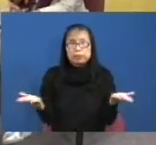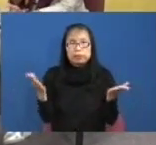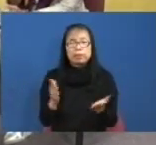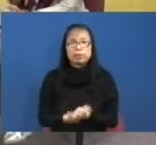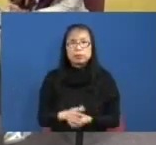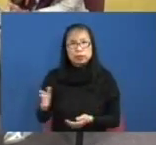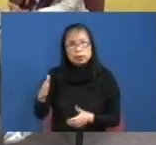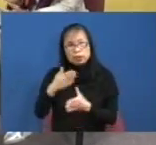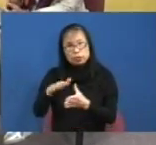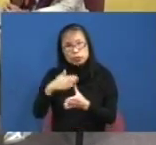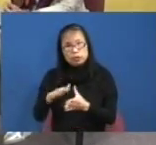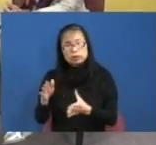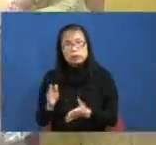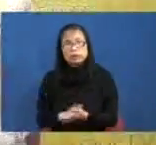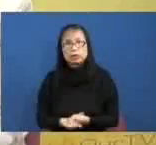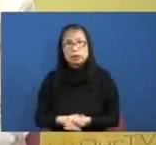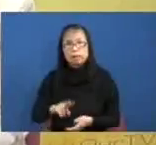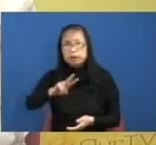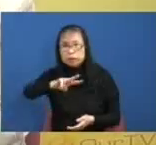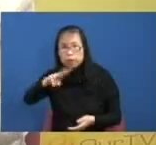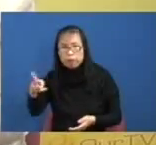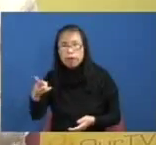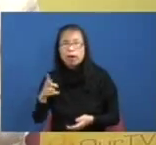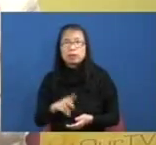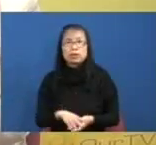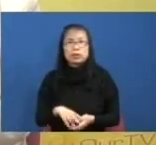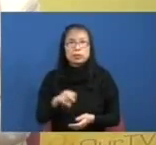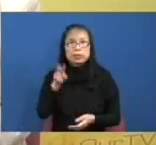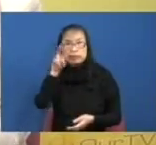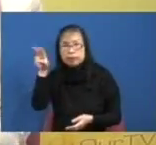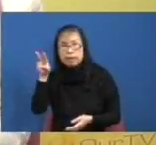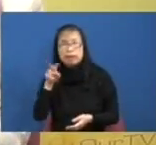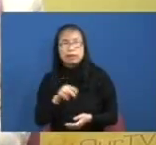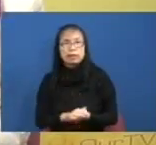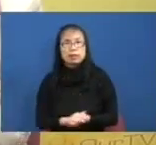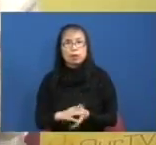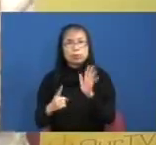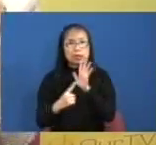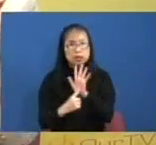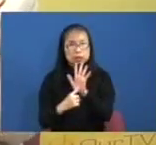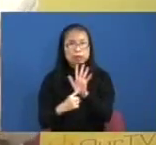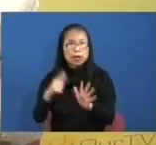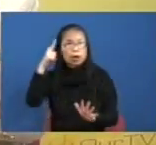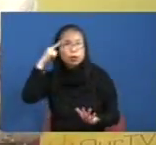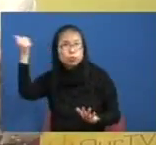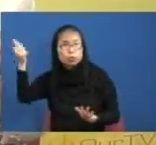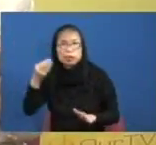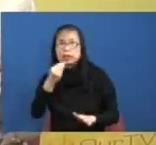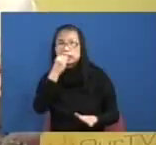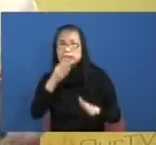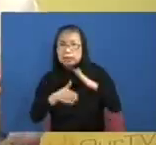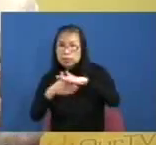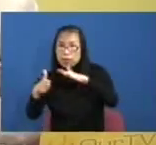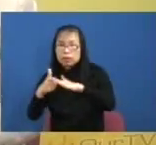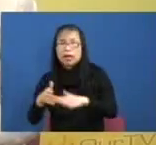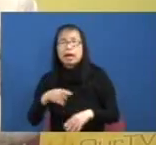唔係，所以我咪話咯嗱，其實調翻轉有個角度可以睇嘅嗱。譬如如果舉個例，即係有啲著名嘅食肆啦，即係當然我哋要